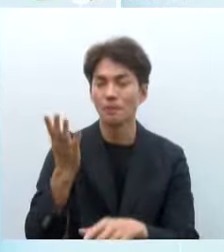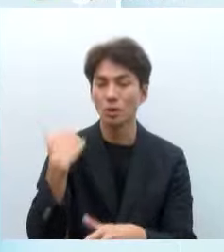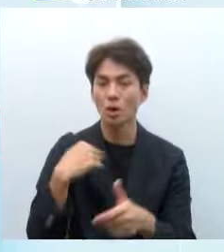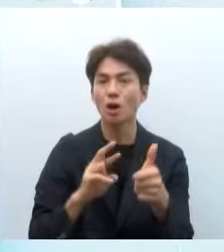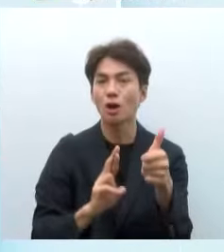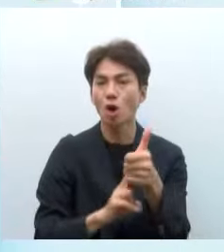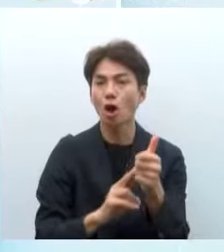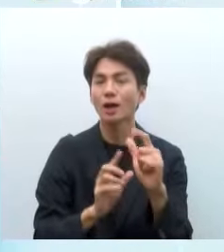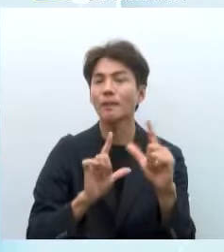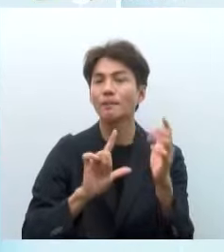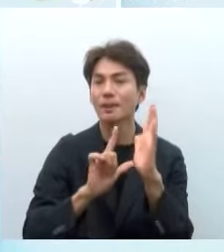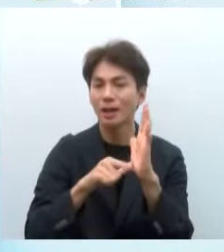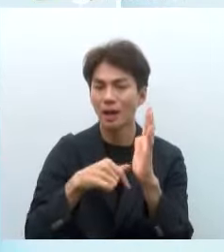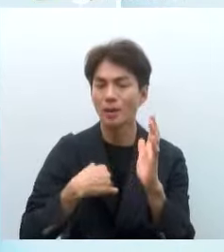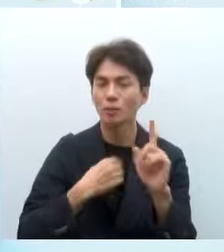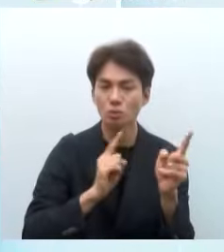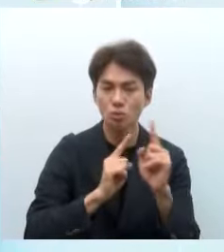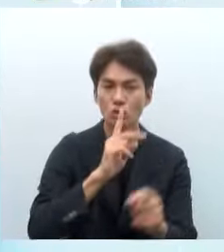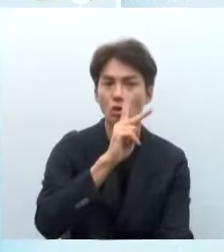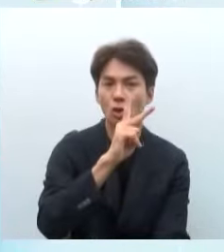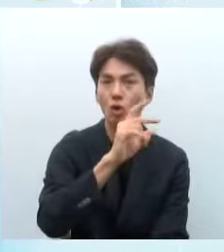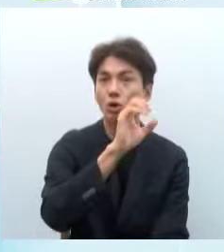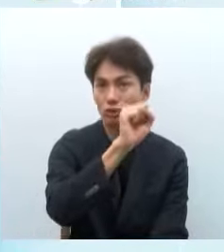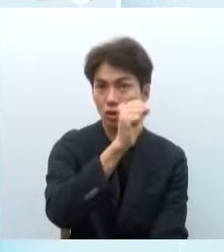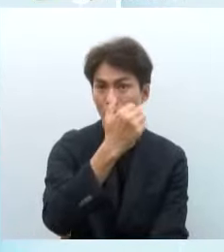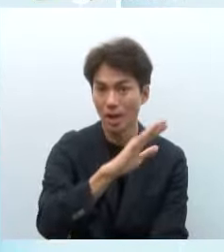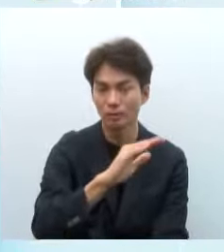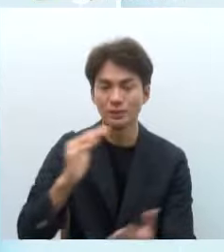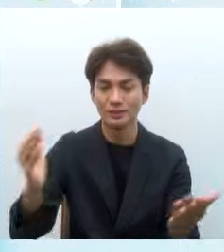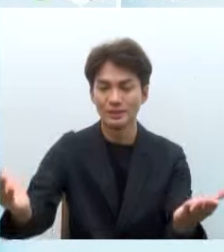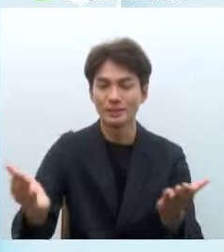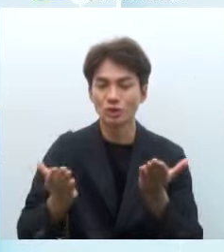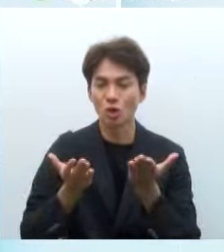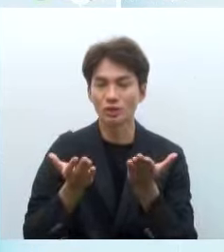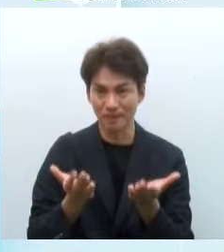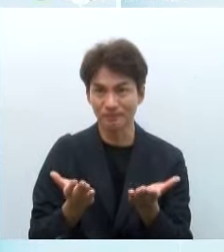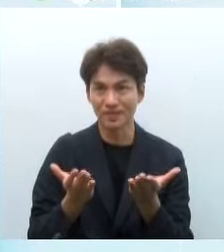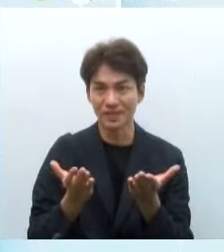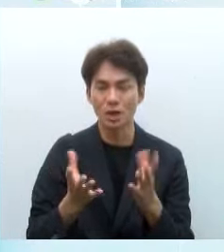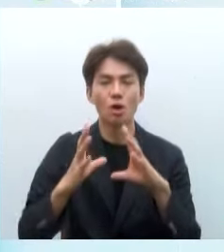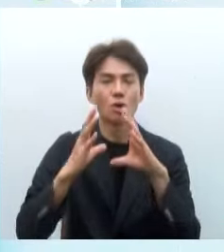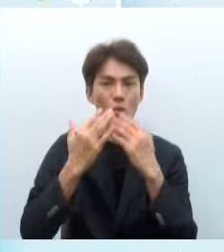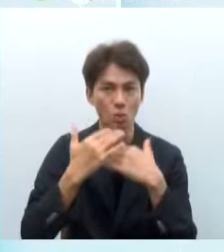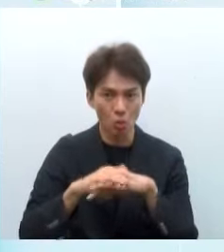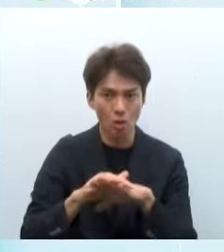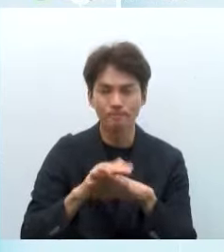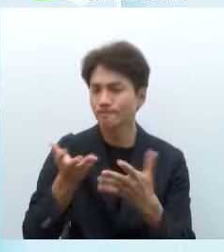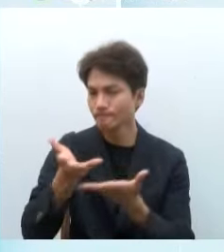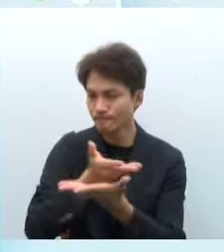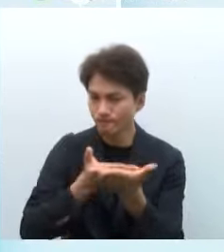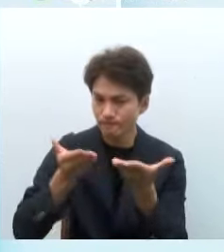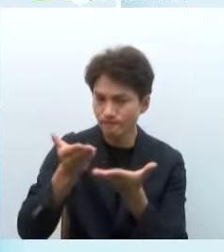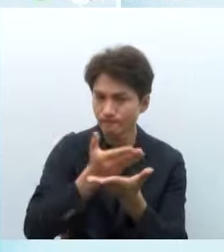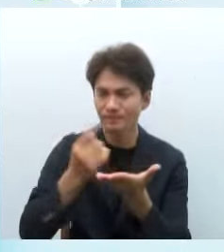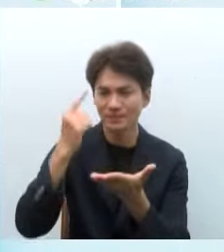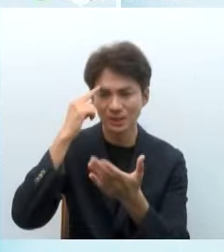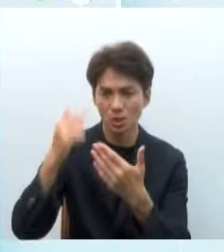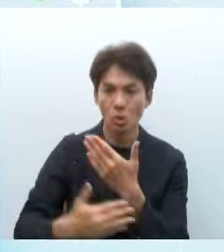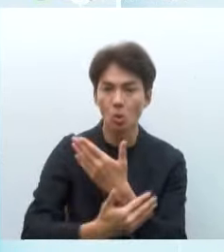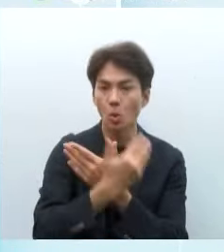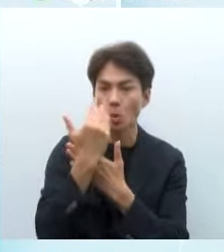กับกกส.แล้วจะนำหนังสือ2ฉบับนี้มาร่วมกันแล้วก็เพื่อเปิดโอกาส